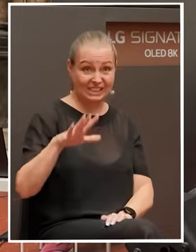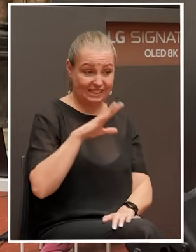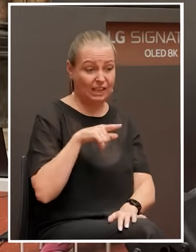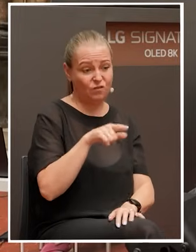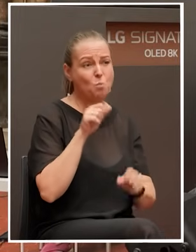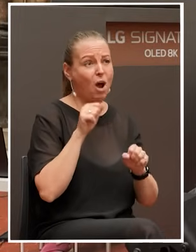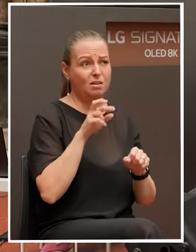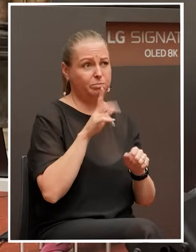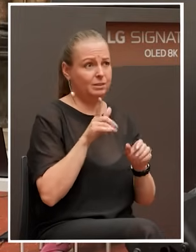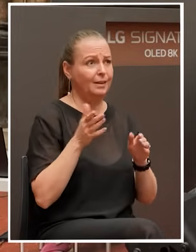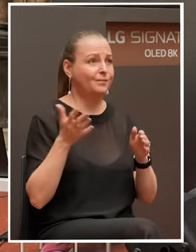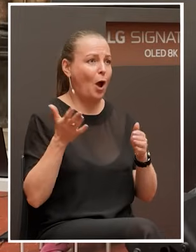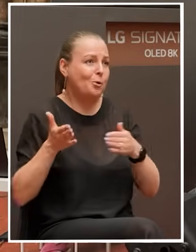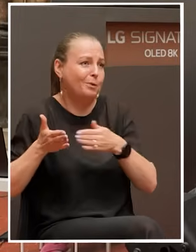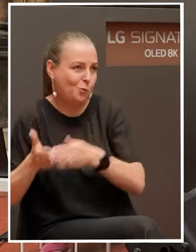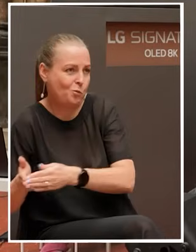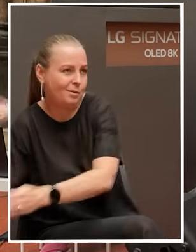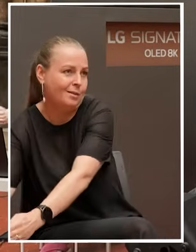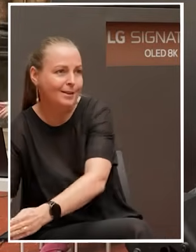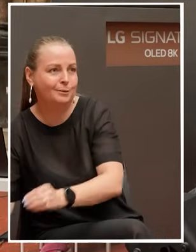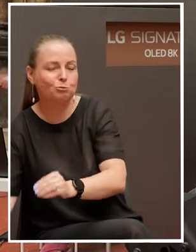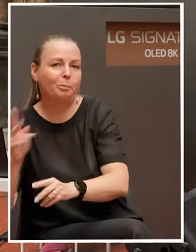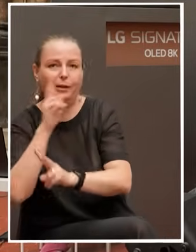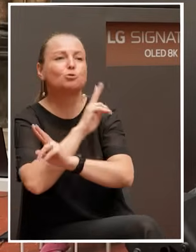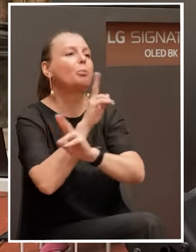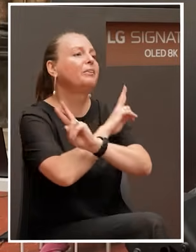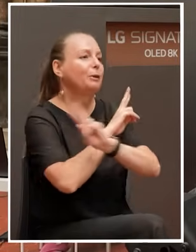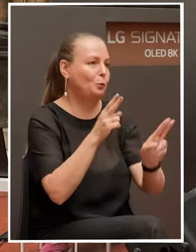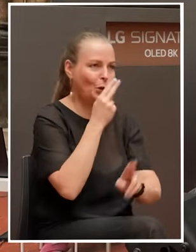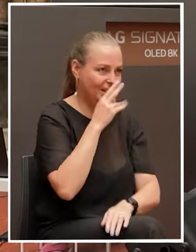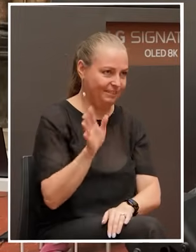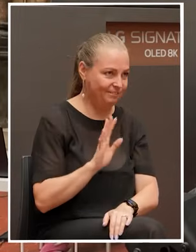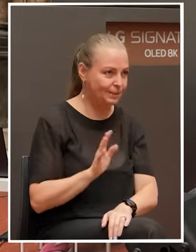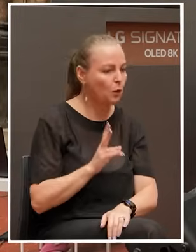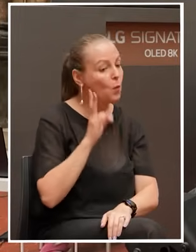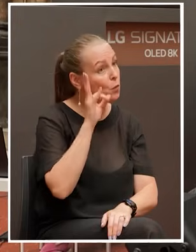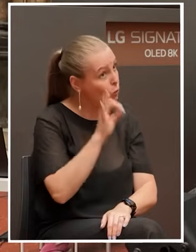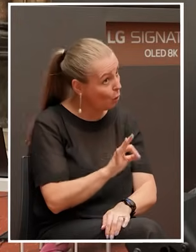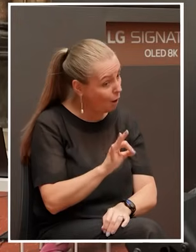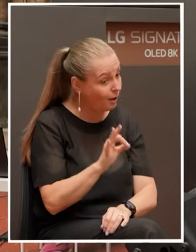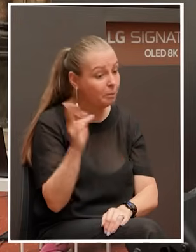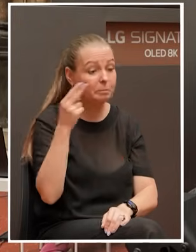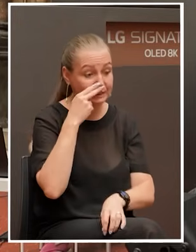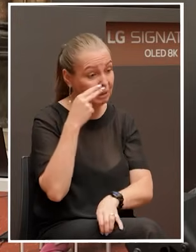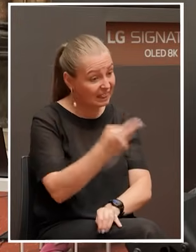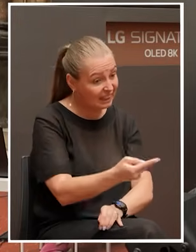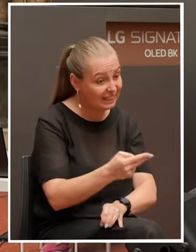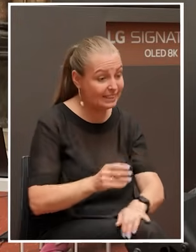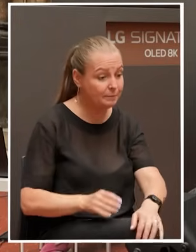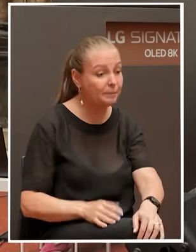запросто засунуть куда-нибудь в угол, чтобы его там никто, не дай бог, не видел. Так вот, вот он, извините.